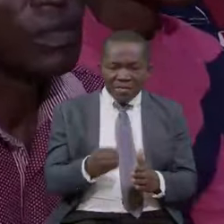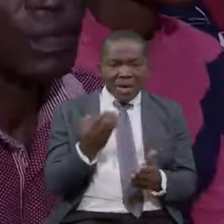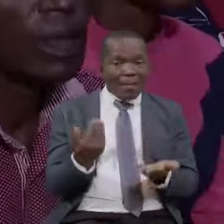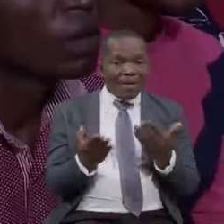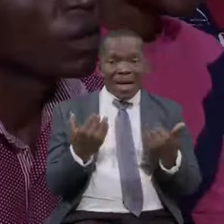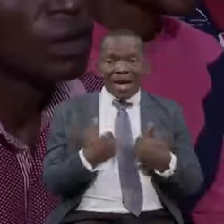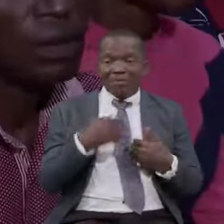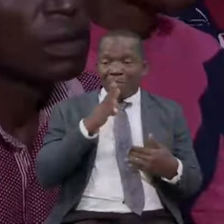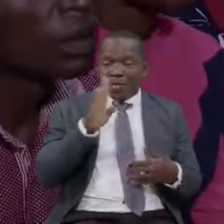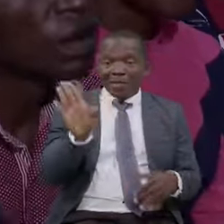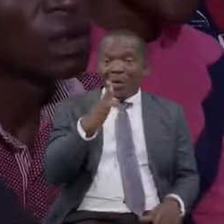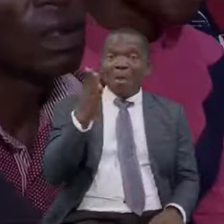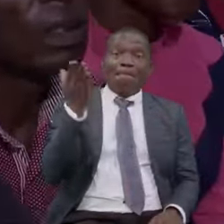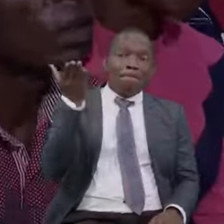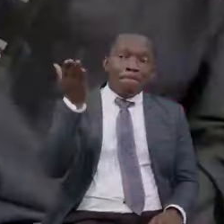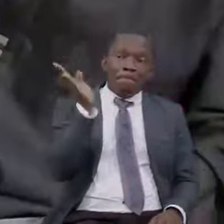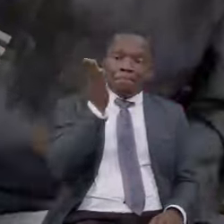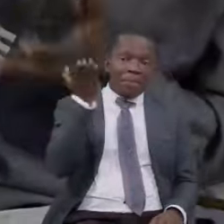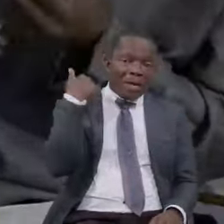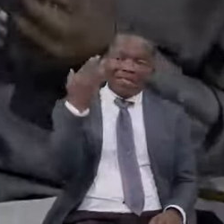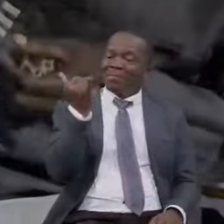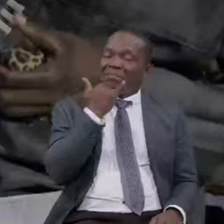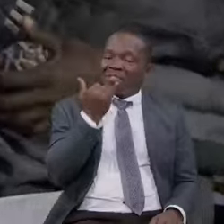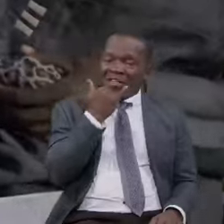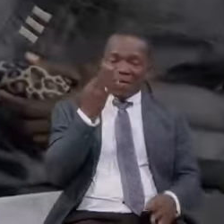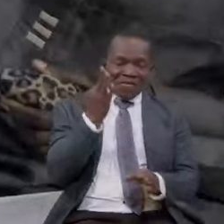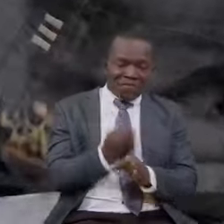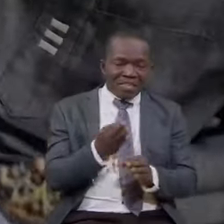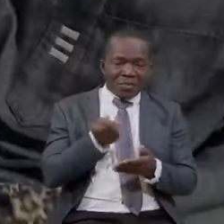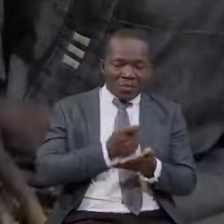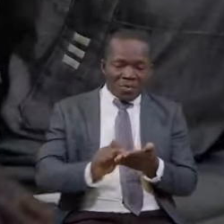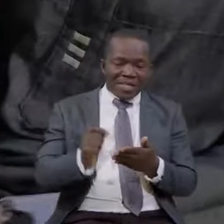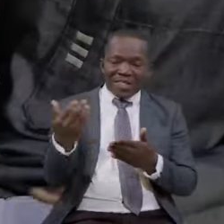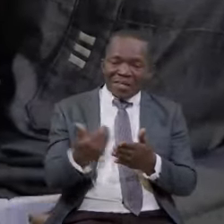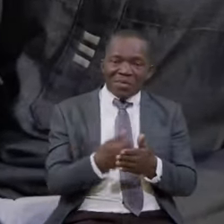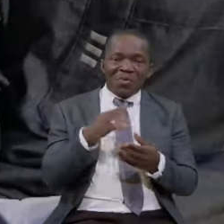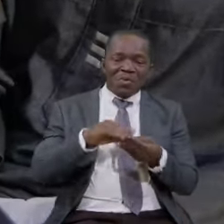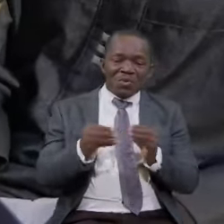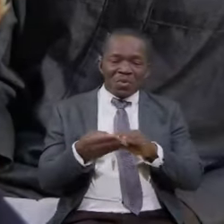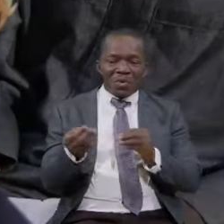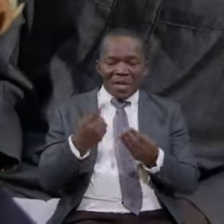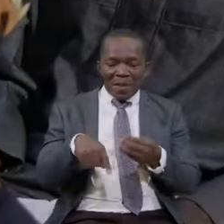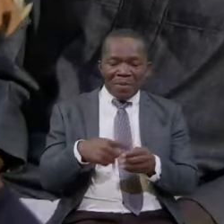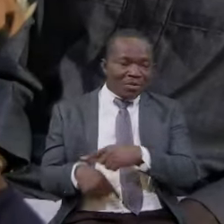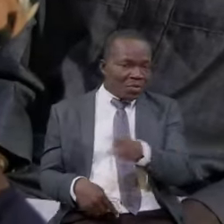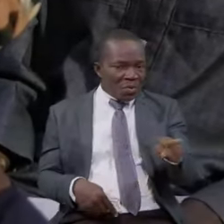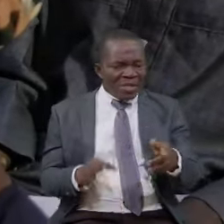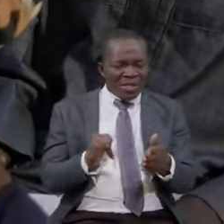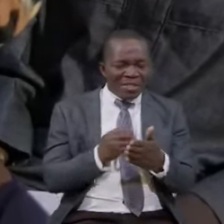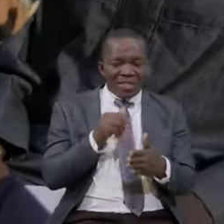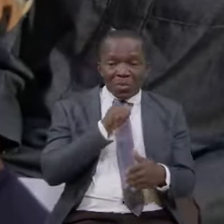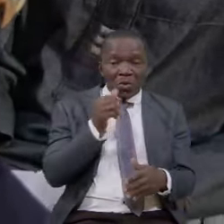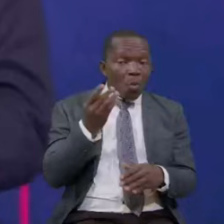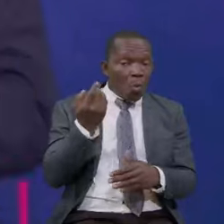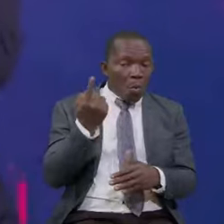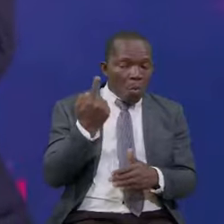peut réécrireou histoire à ton sujet ce n'est pas ce que nous étions c'est ce que nous sommes